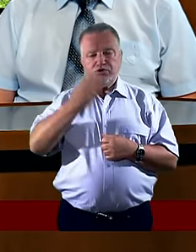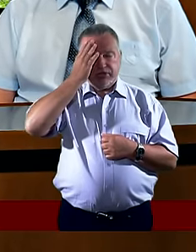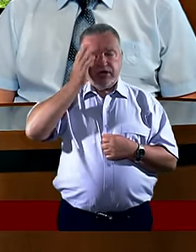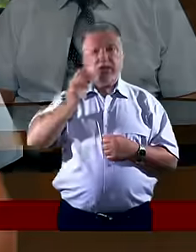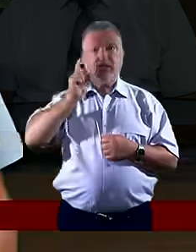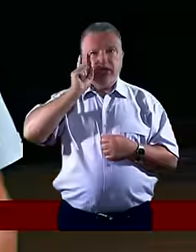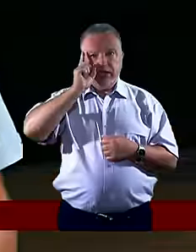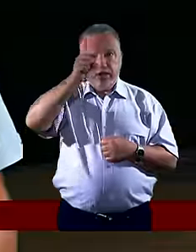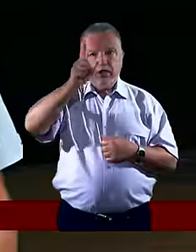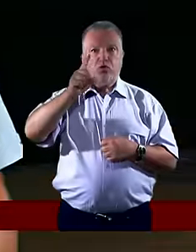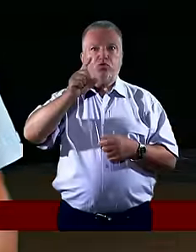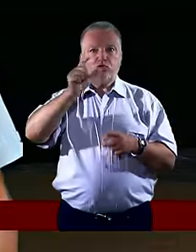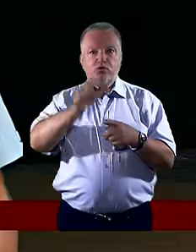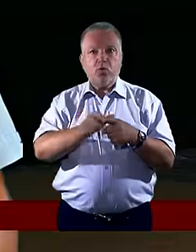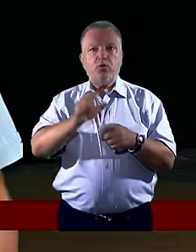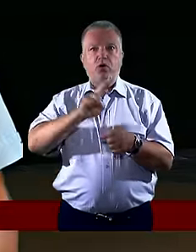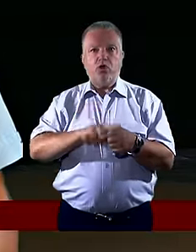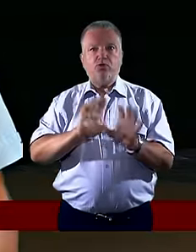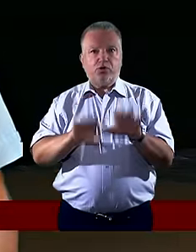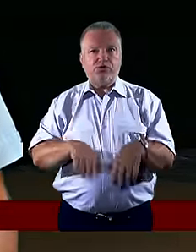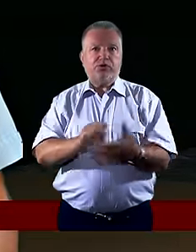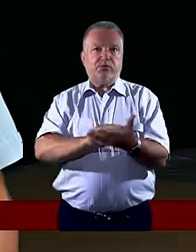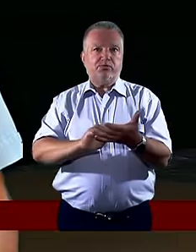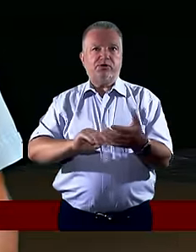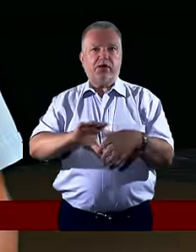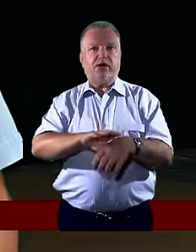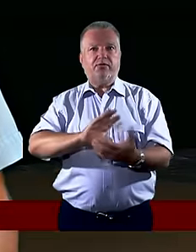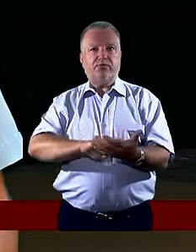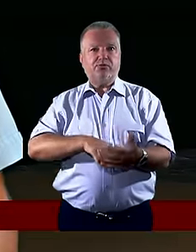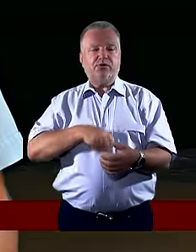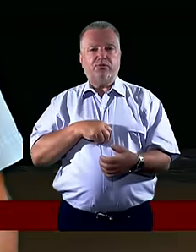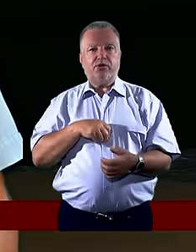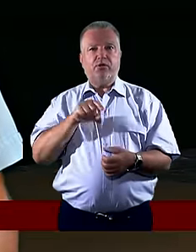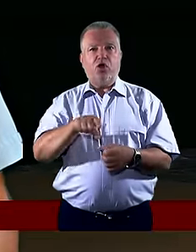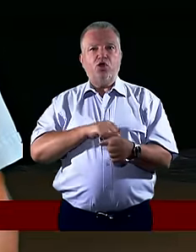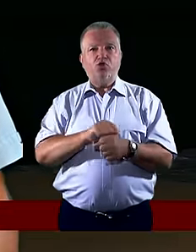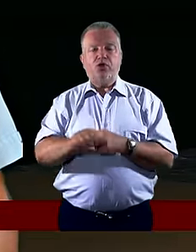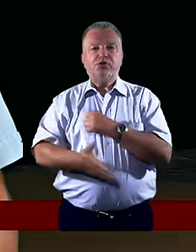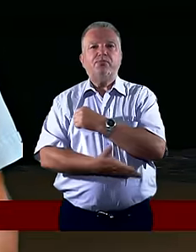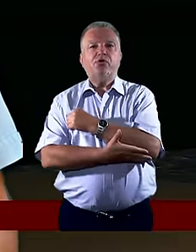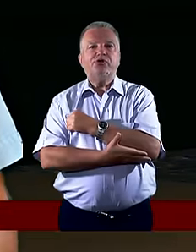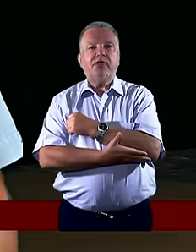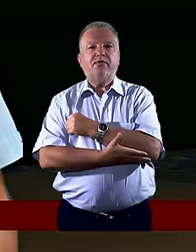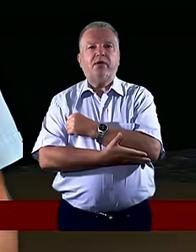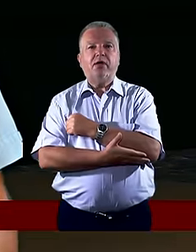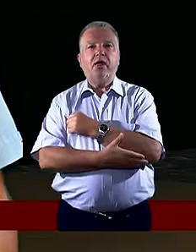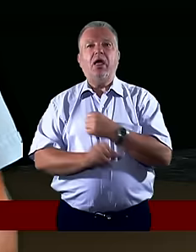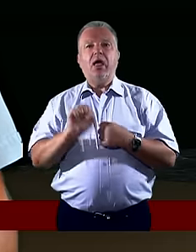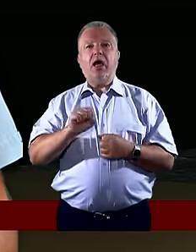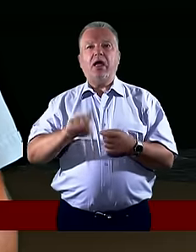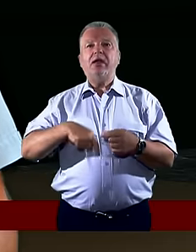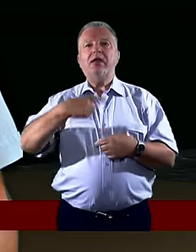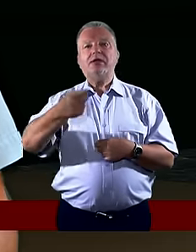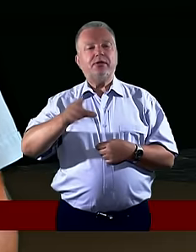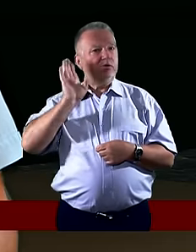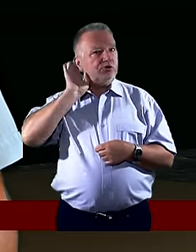trzeba znać Jego Słowo, które zostało spisane w Piśmie Świętym. To jest podstawa.